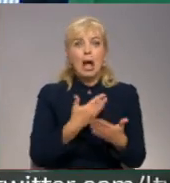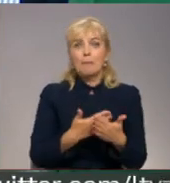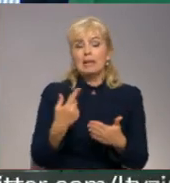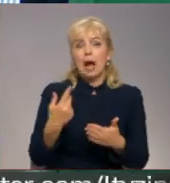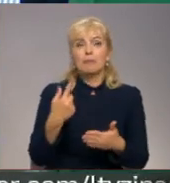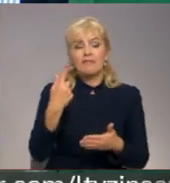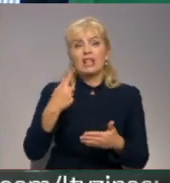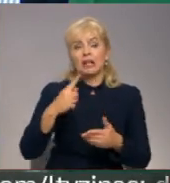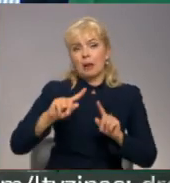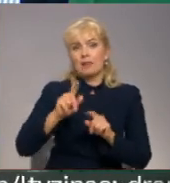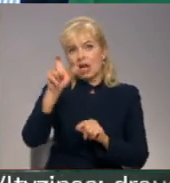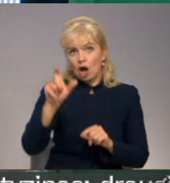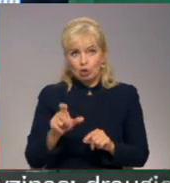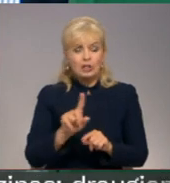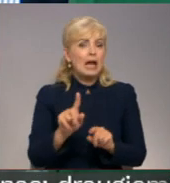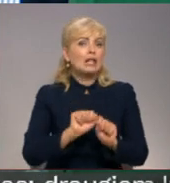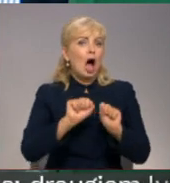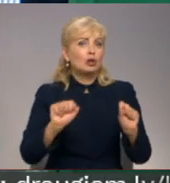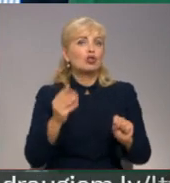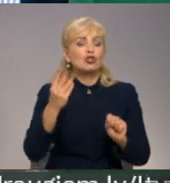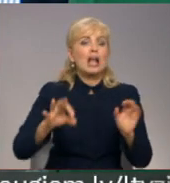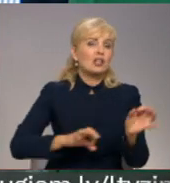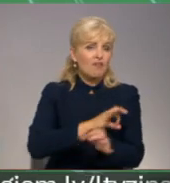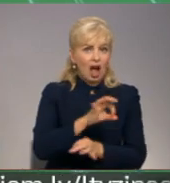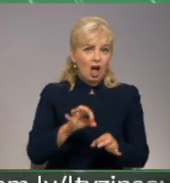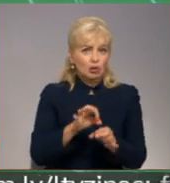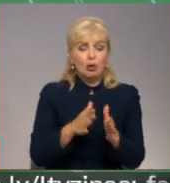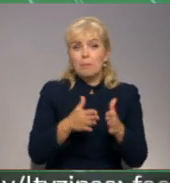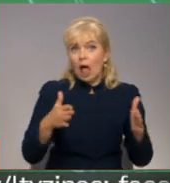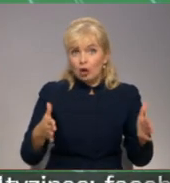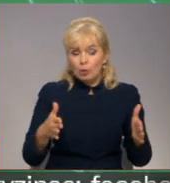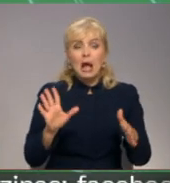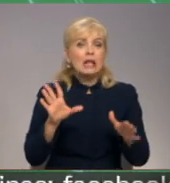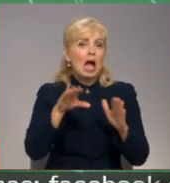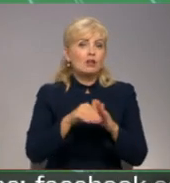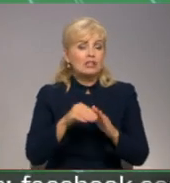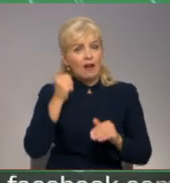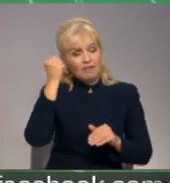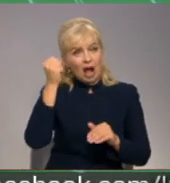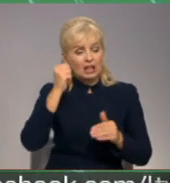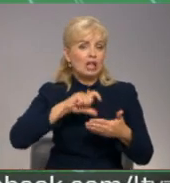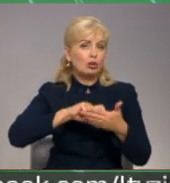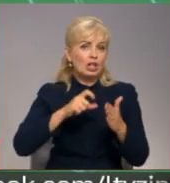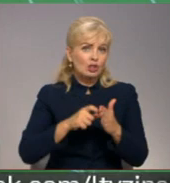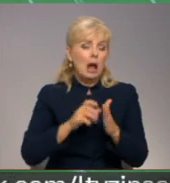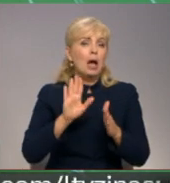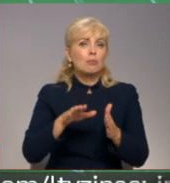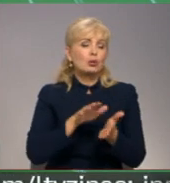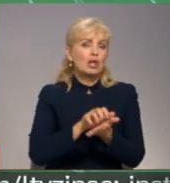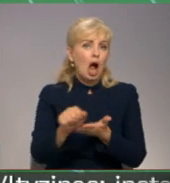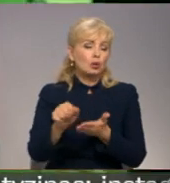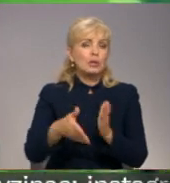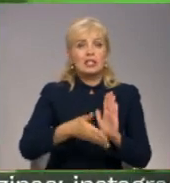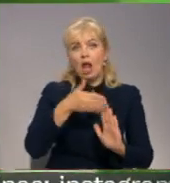šobrīd vienam ieslodzītajam ir jānodrošina 4 kvadrātmetru platība. Lai to ieviestu Valmieras izolatorā, būtu jānojauc